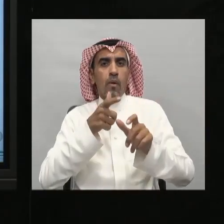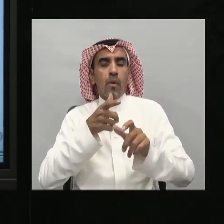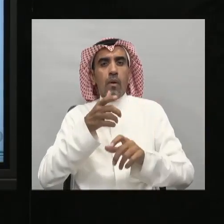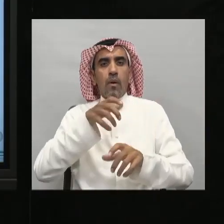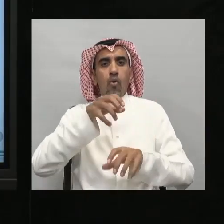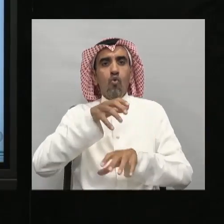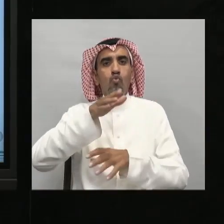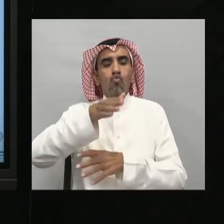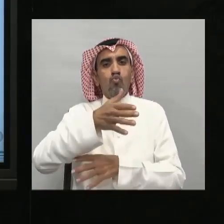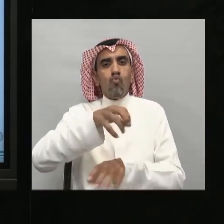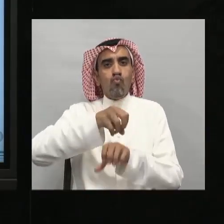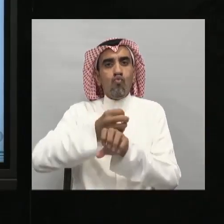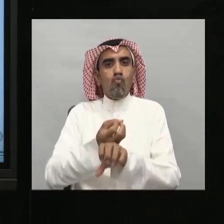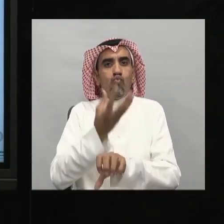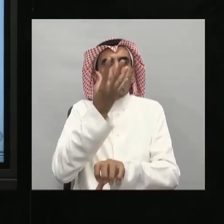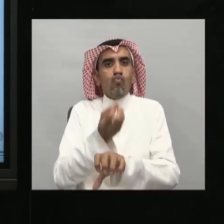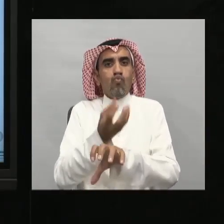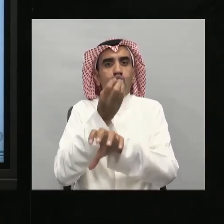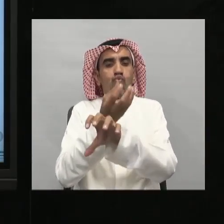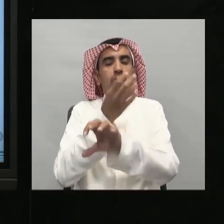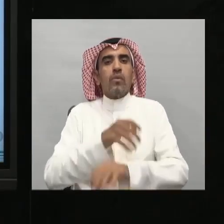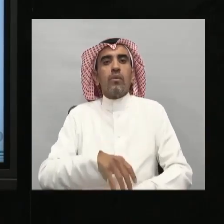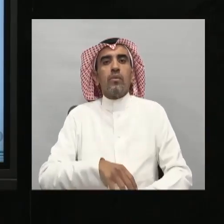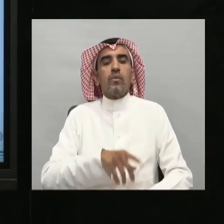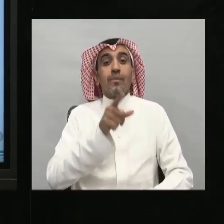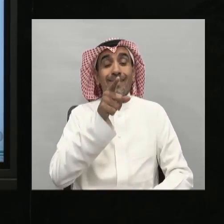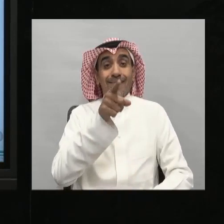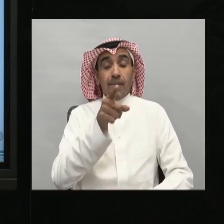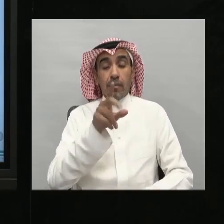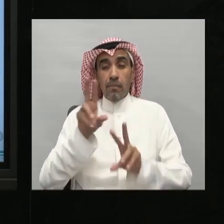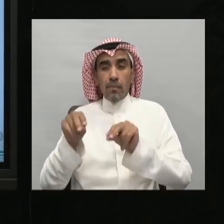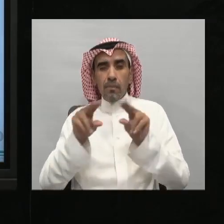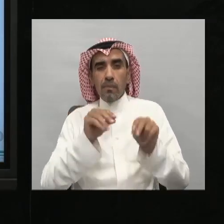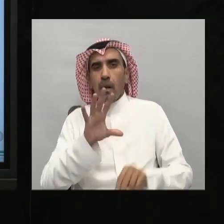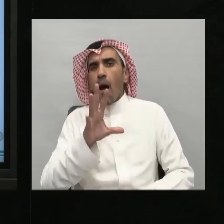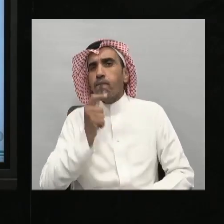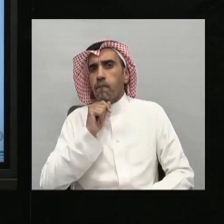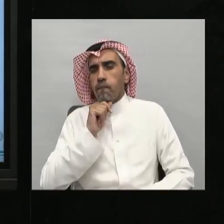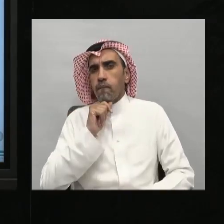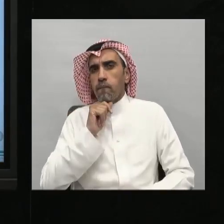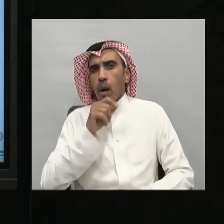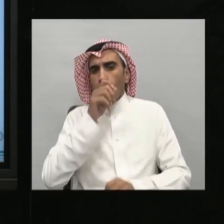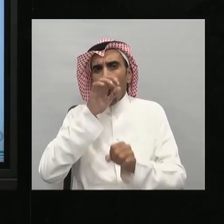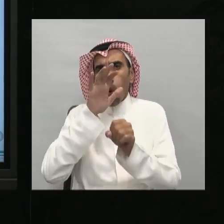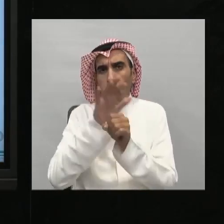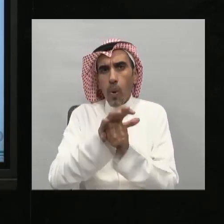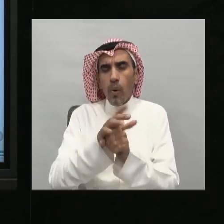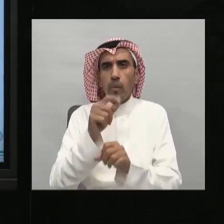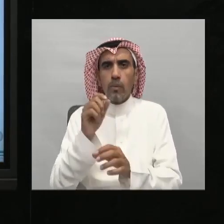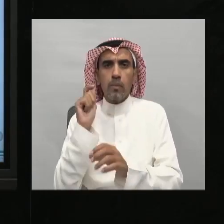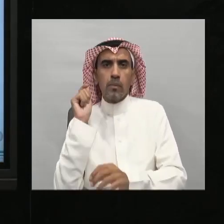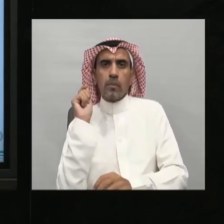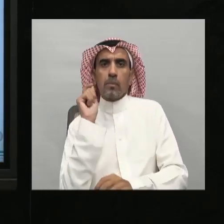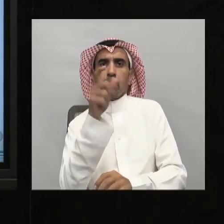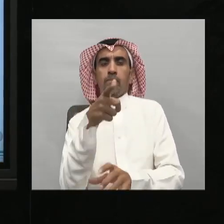الحيتان. كيف يكون وجه الشبه أو وجه التطابق بين عمل الكيس والرمح المستخدم في